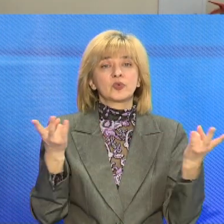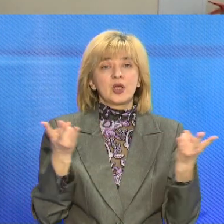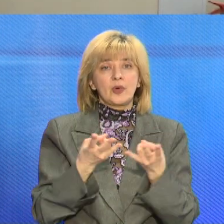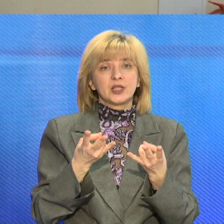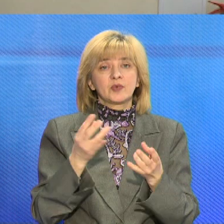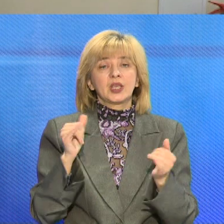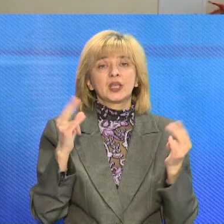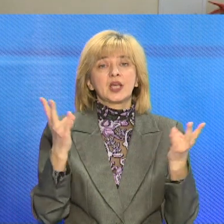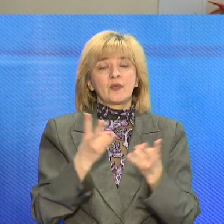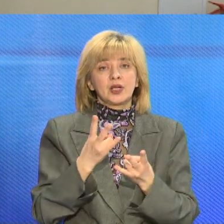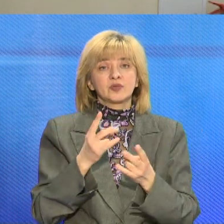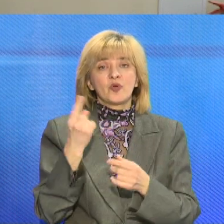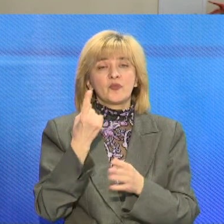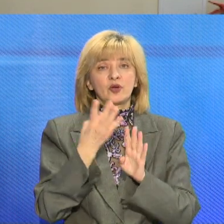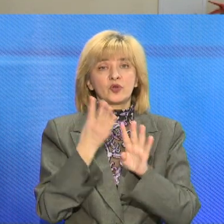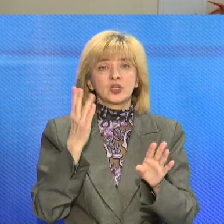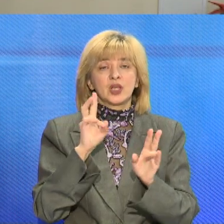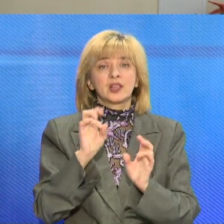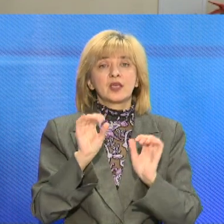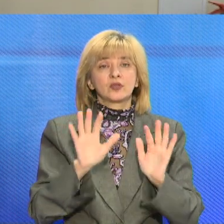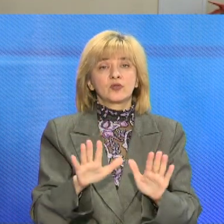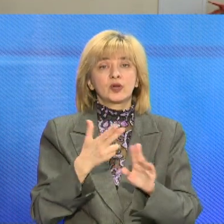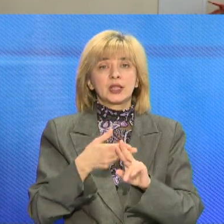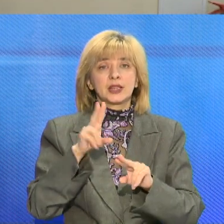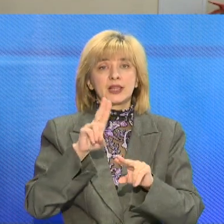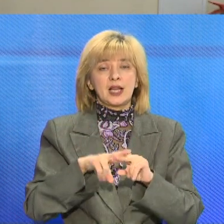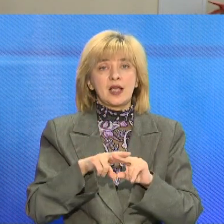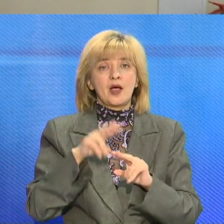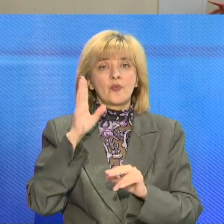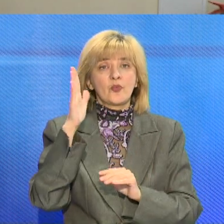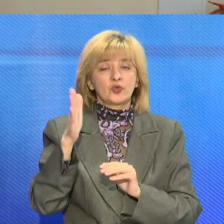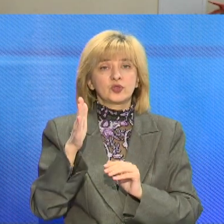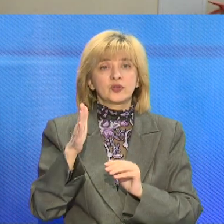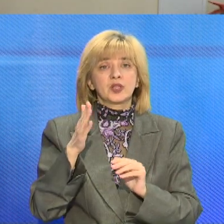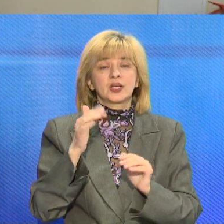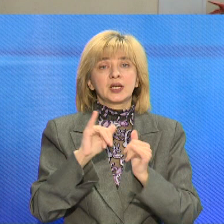И необходимо это в первую очередь не только для будущего, да,